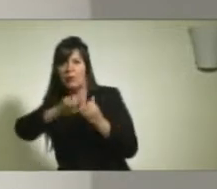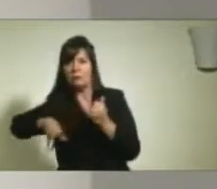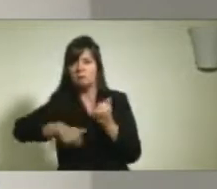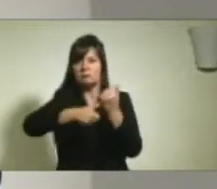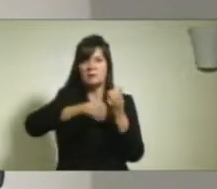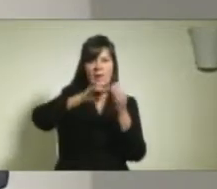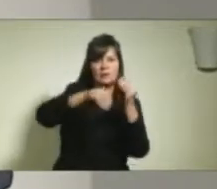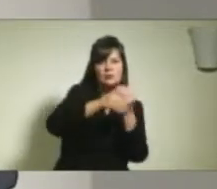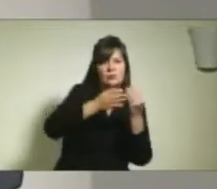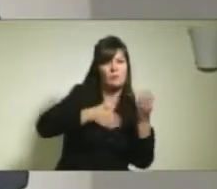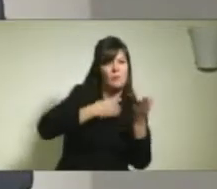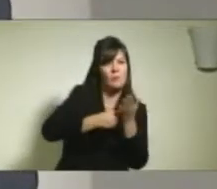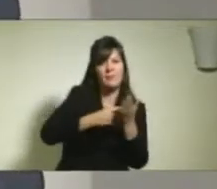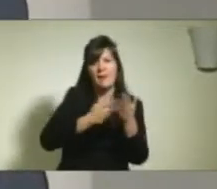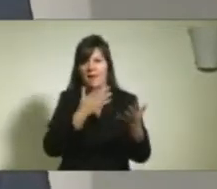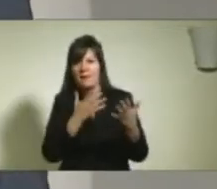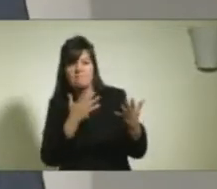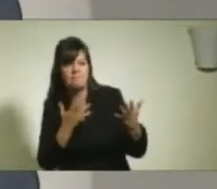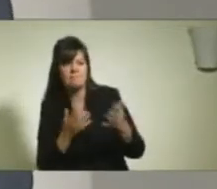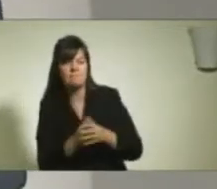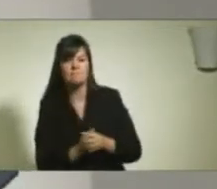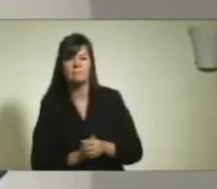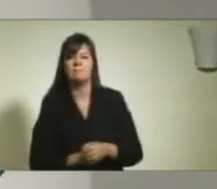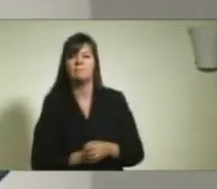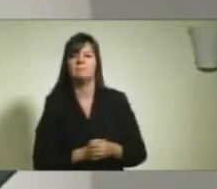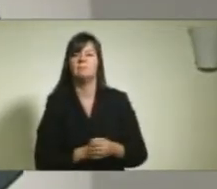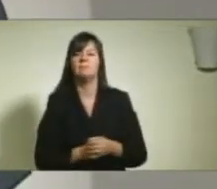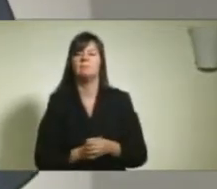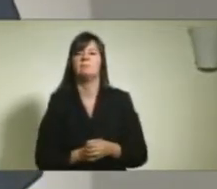qui veulent ajouter des éléments.